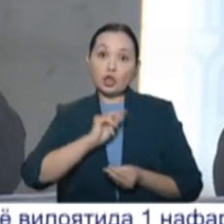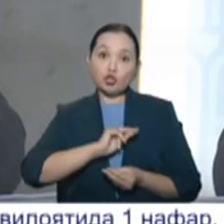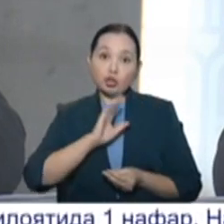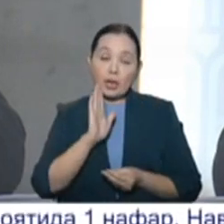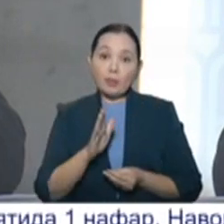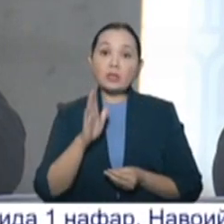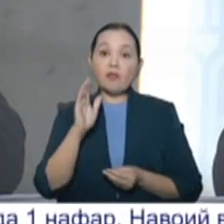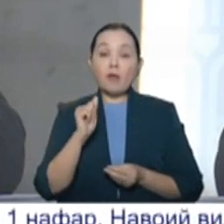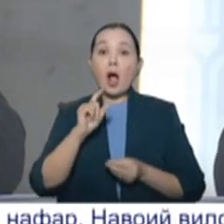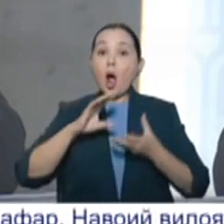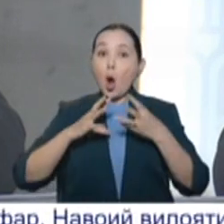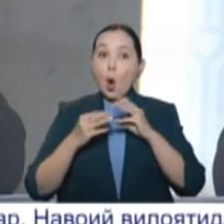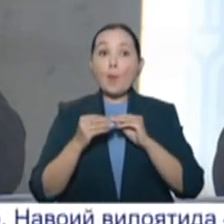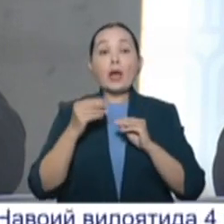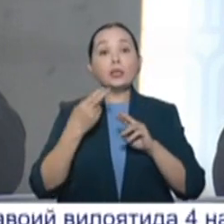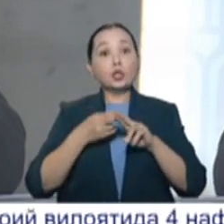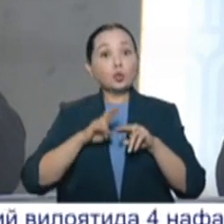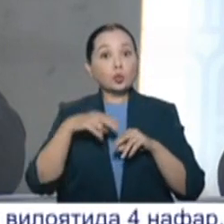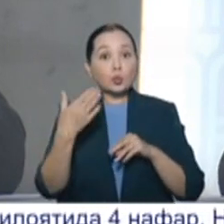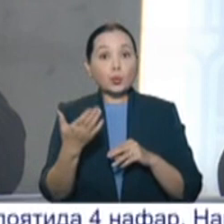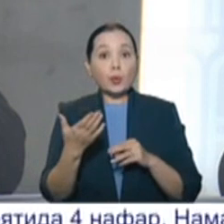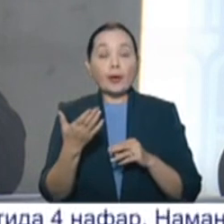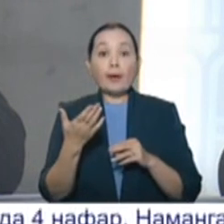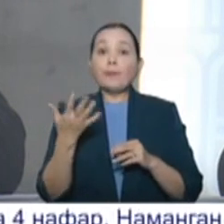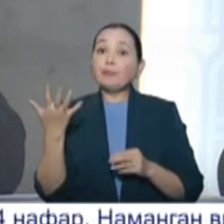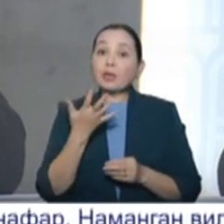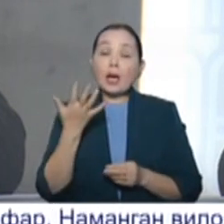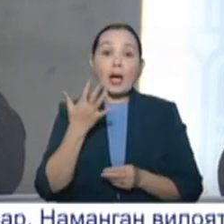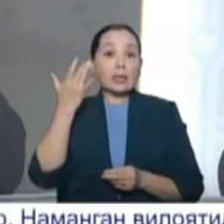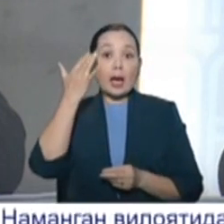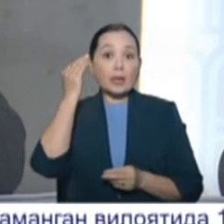va oqibati o'sha qanaqadir